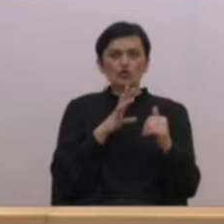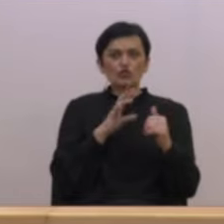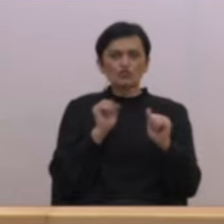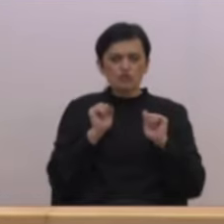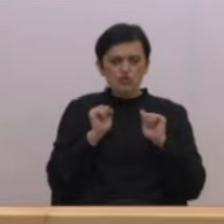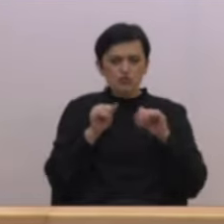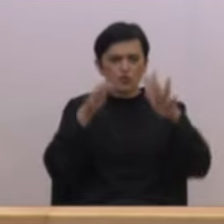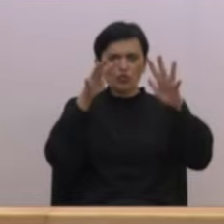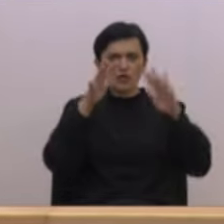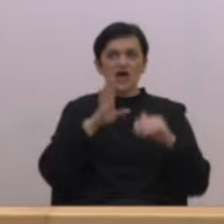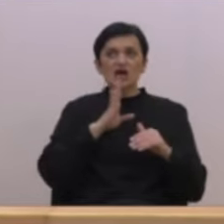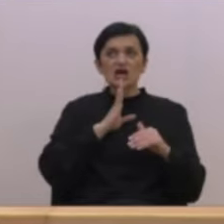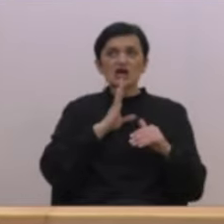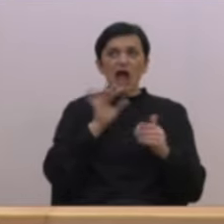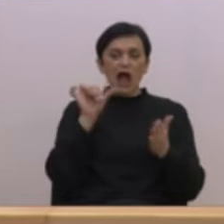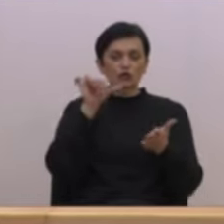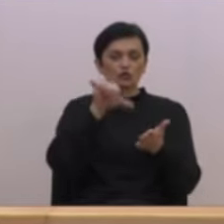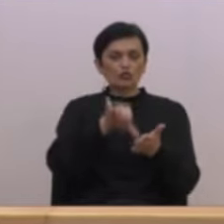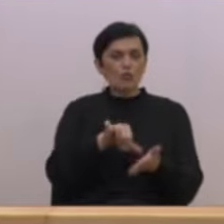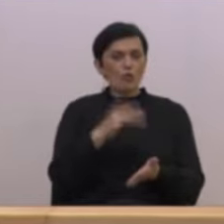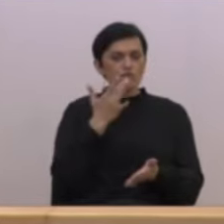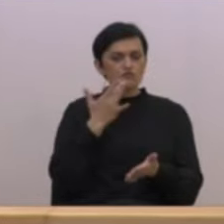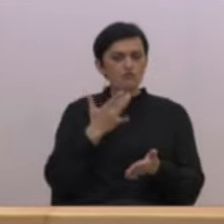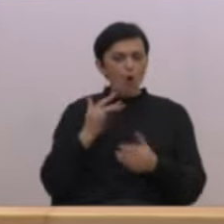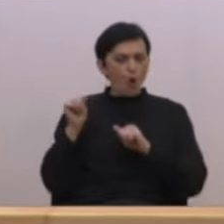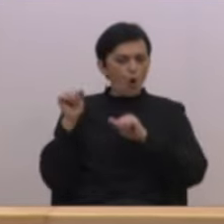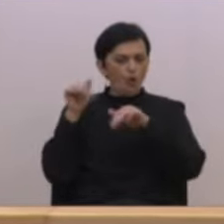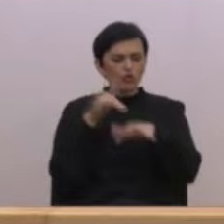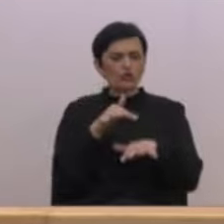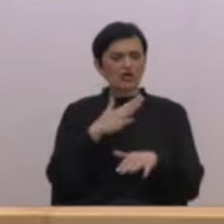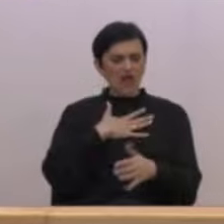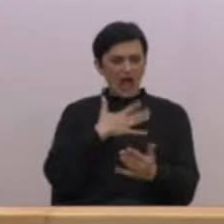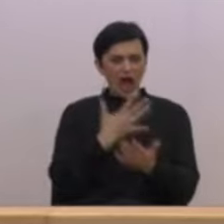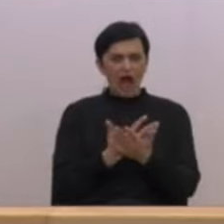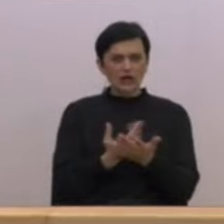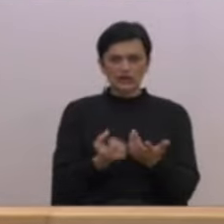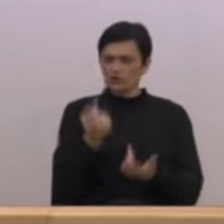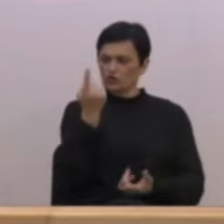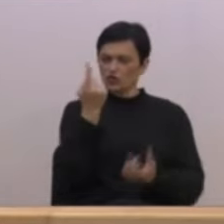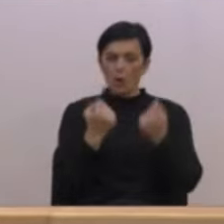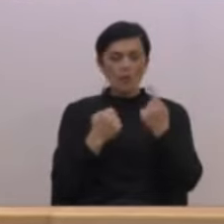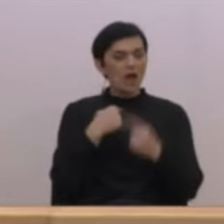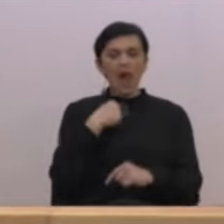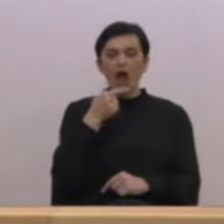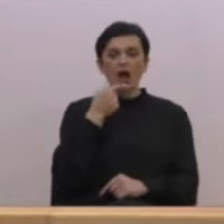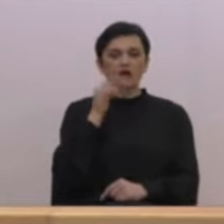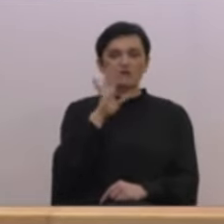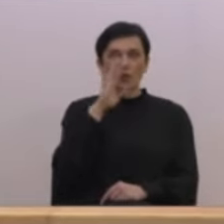წამოვიდა, ქალთა მონაწილეობა პოლიტიკაში, აქტიურები გამოჩნდნენ. იმას მე კი არ ვამბობ, რომ